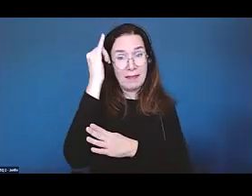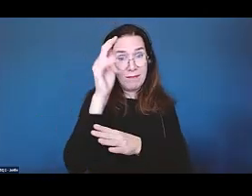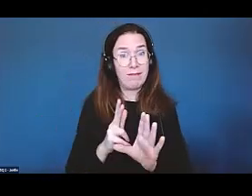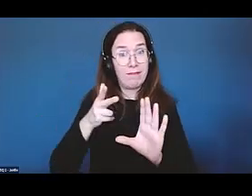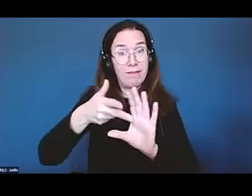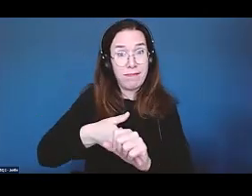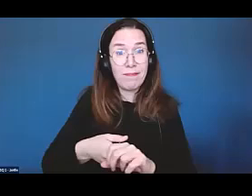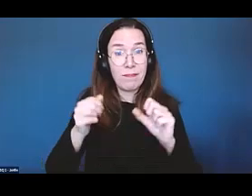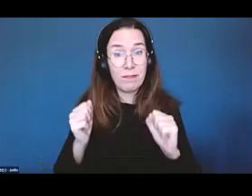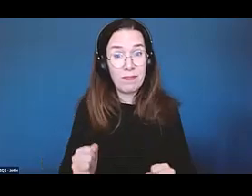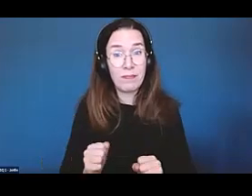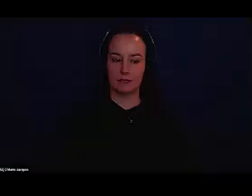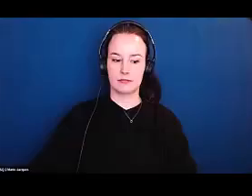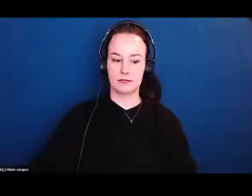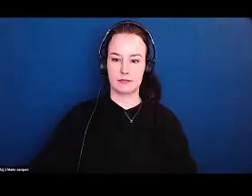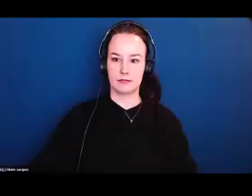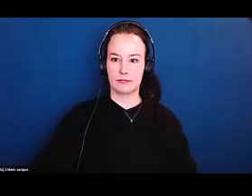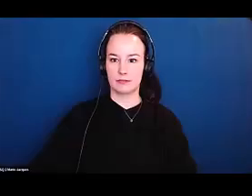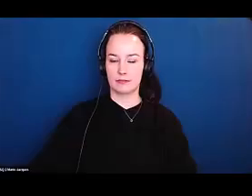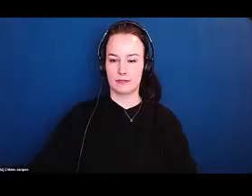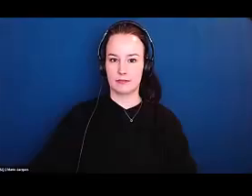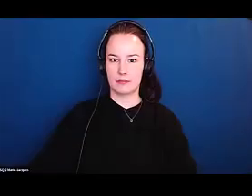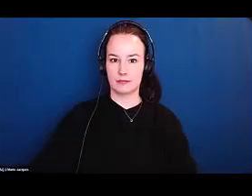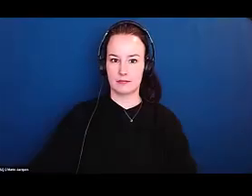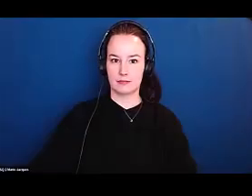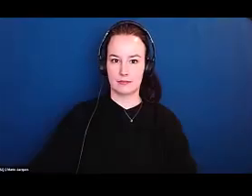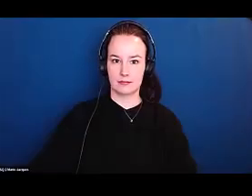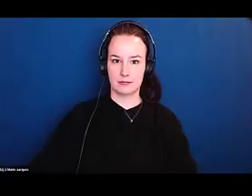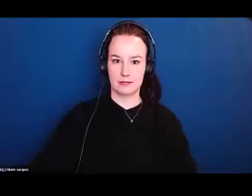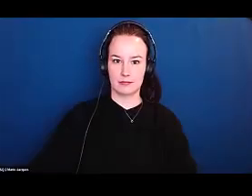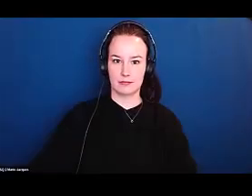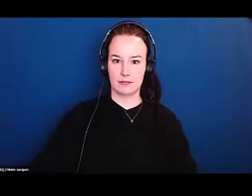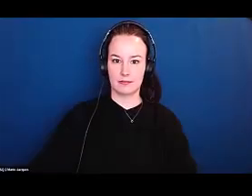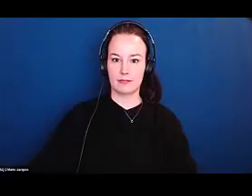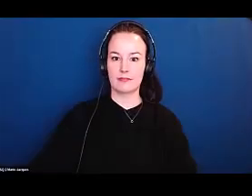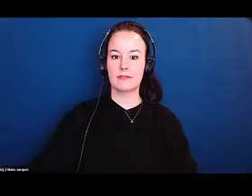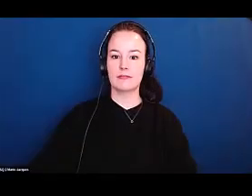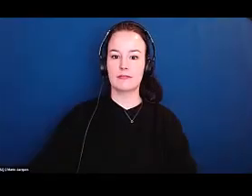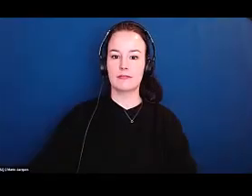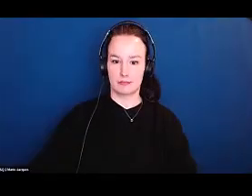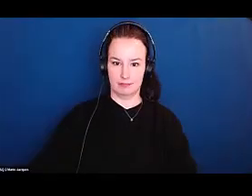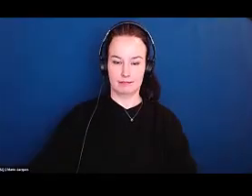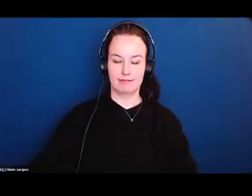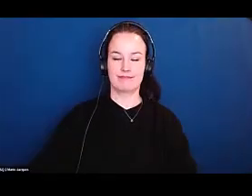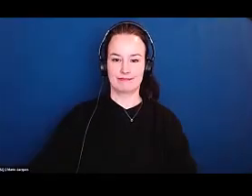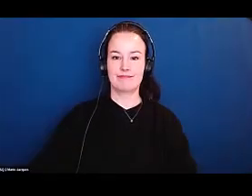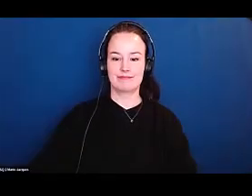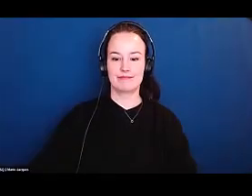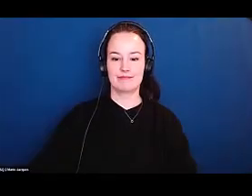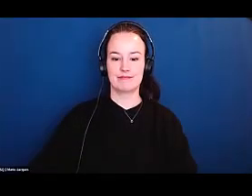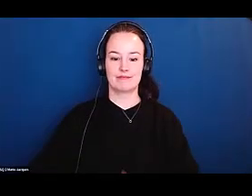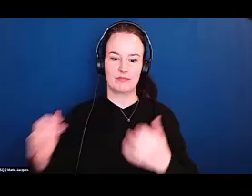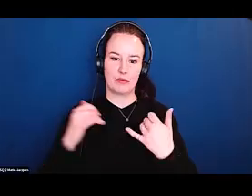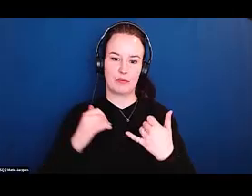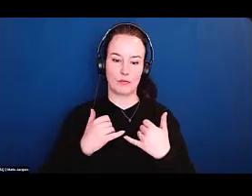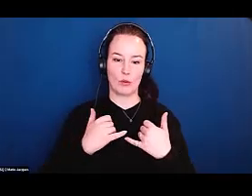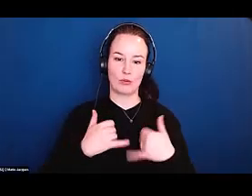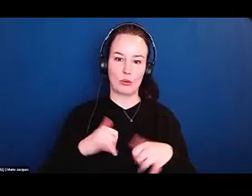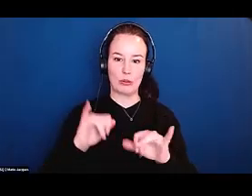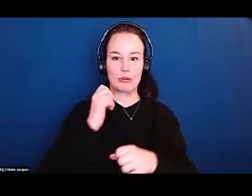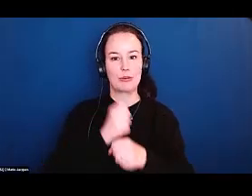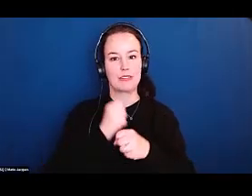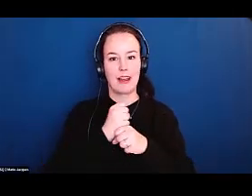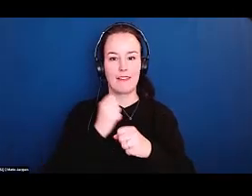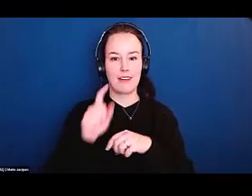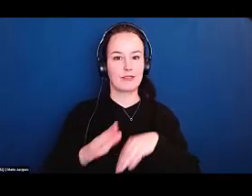cette initiative a été très important pour nous et cela va continuer à orienter notre travail dans les années à